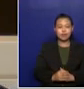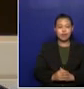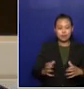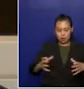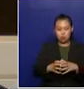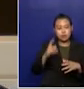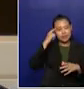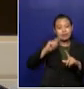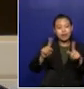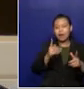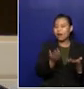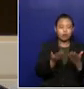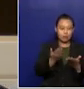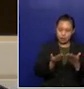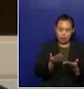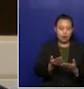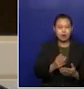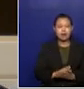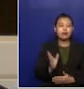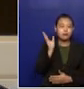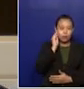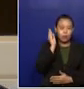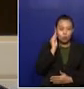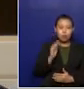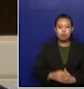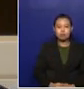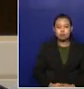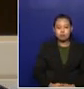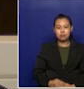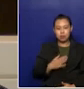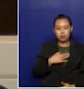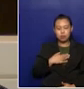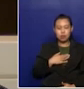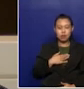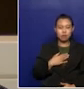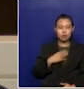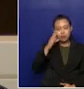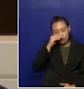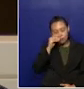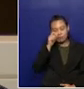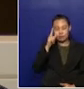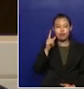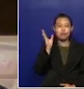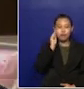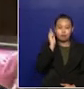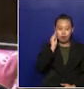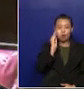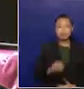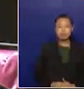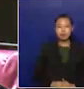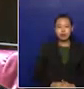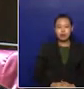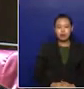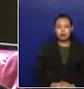ท่านอีกท่านก็บวกไปเถอะครับท่านพูดไปเลยผมก็ฟังไปหลับฟังหลับบ้างตื่นบ้างอะไรฟังกันไปเรื่อยๆนี่แหละคร ับผมขอพูด2ประโย